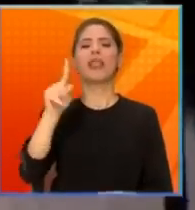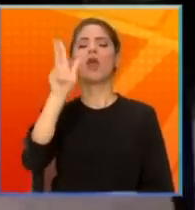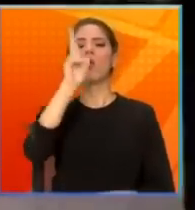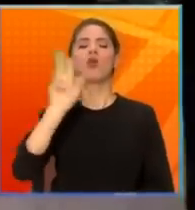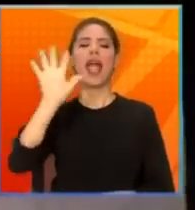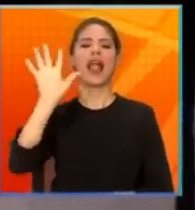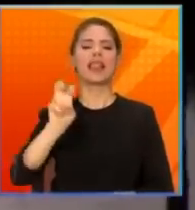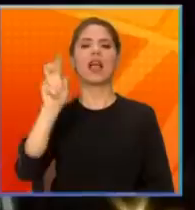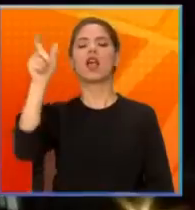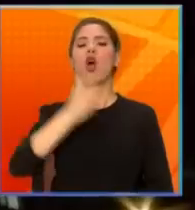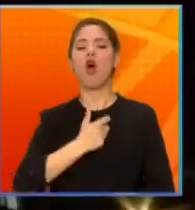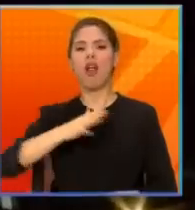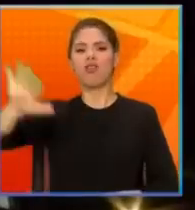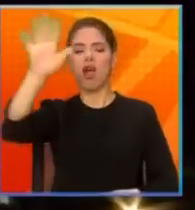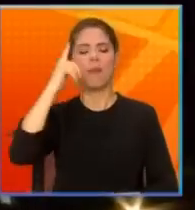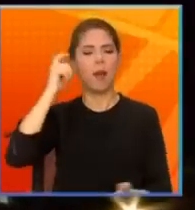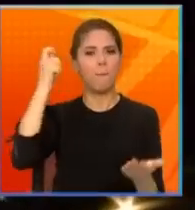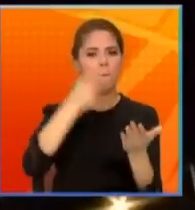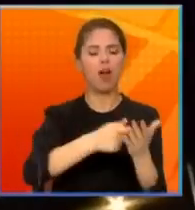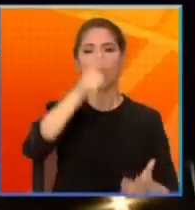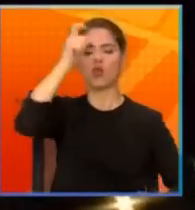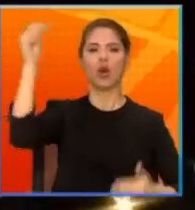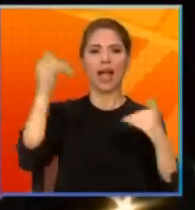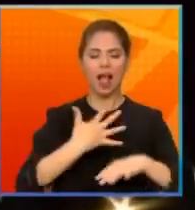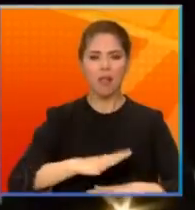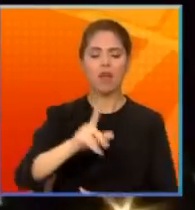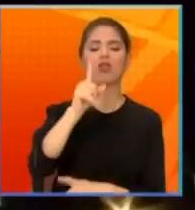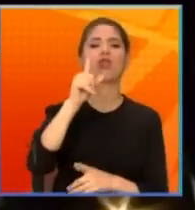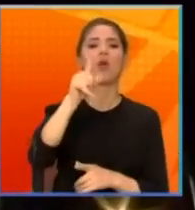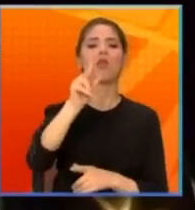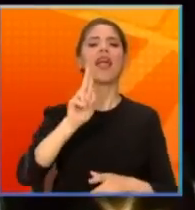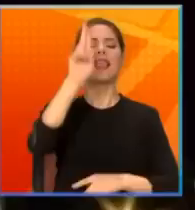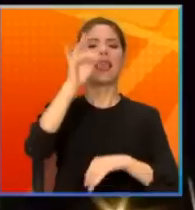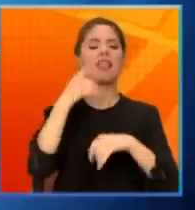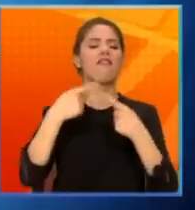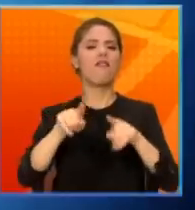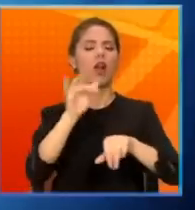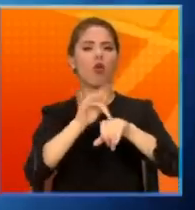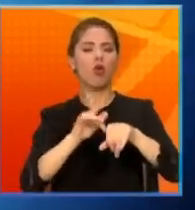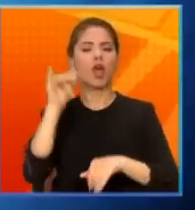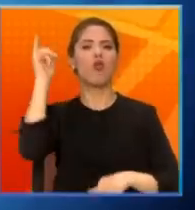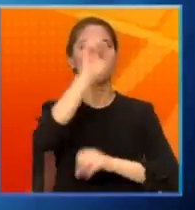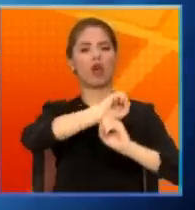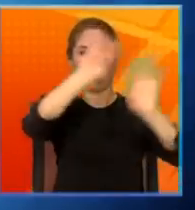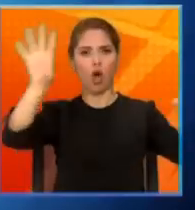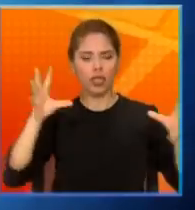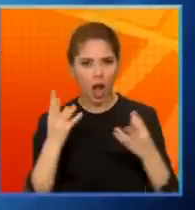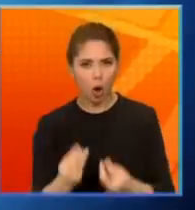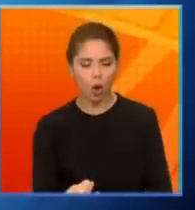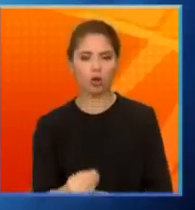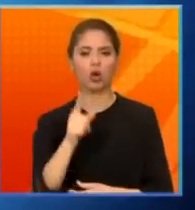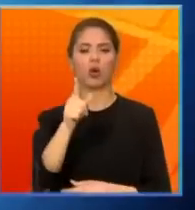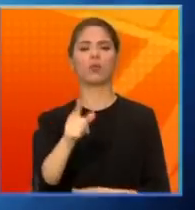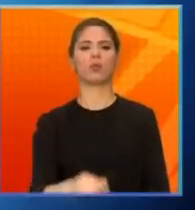yurda dönmek için başvuruda bulundu. Türkiye öğrenciler için 7 farklı ülkeye uçak gönderdi. Borcumuz olarak buna devletimizi